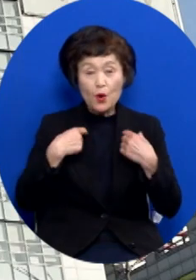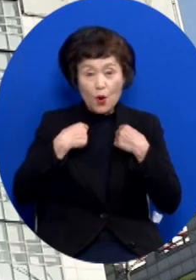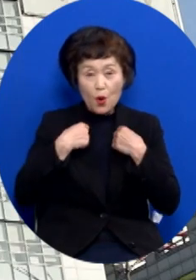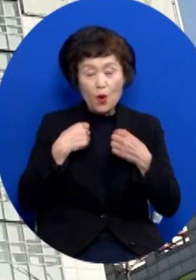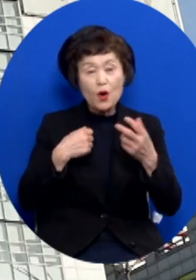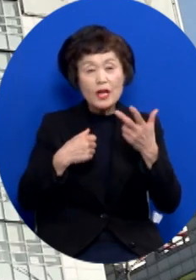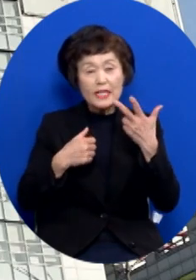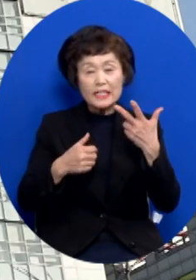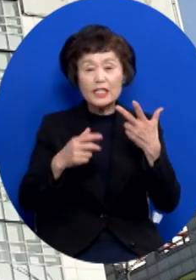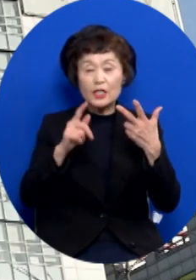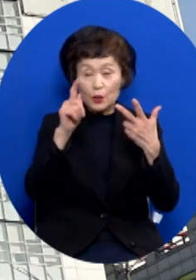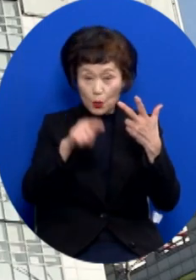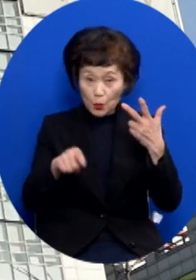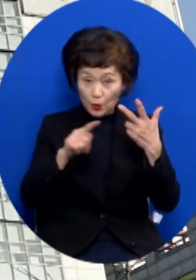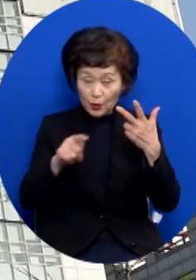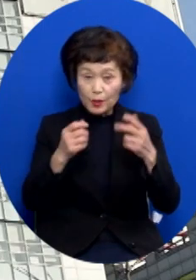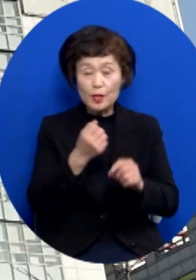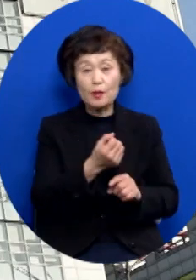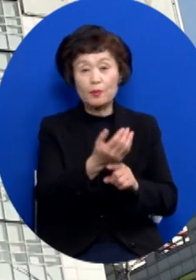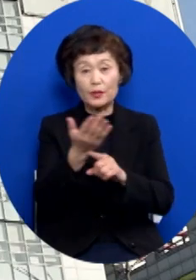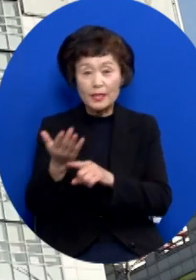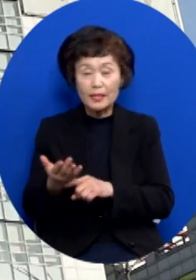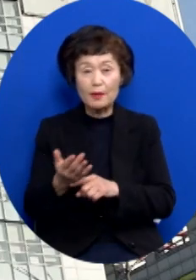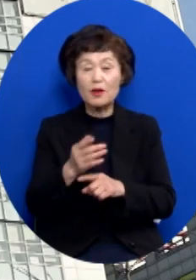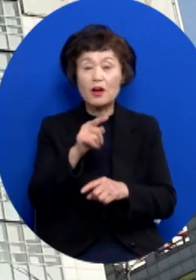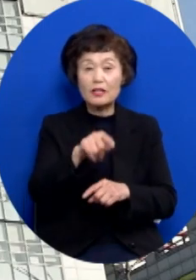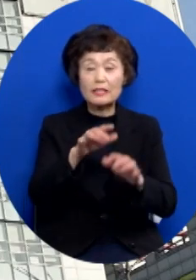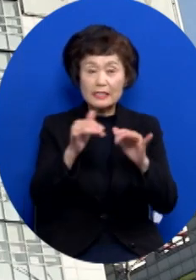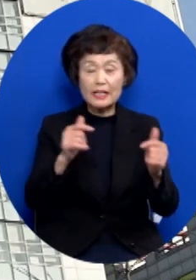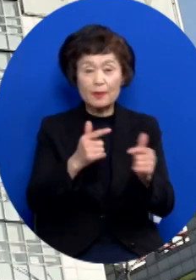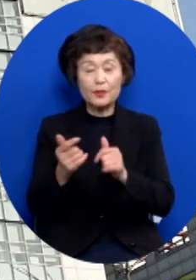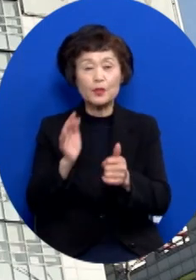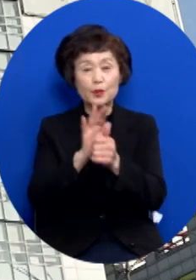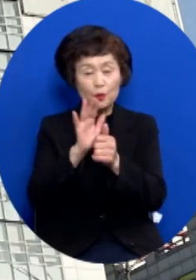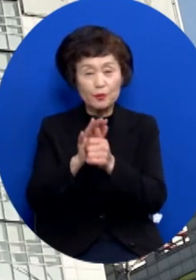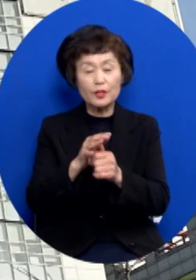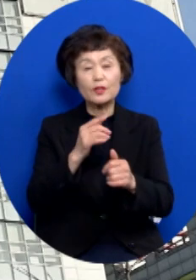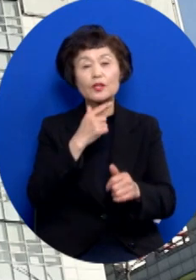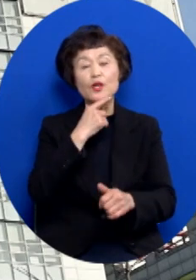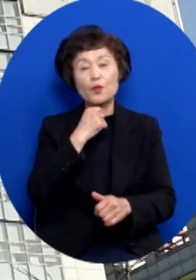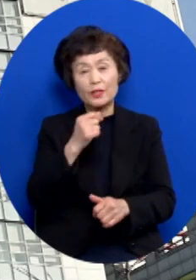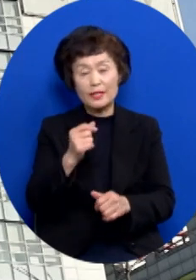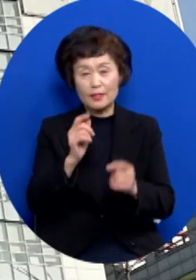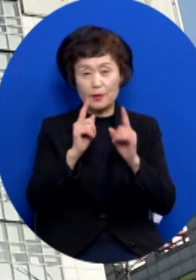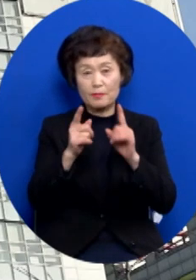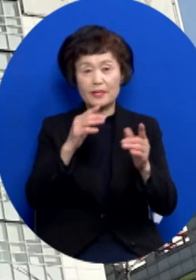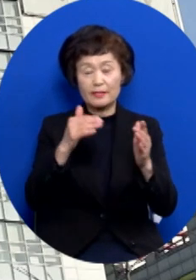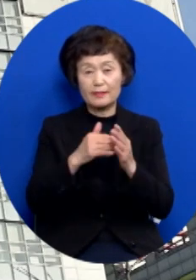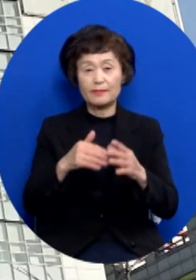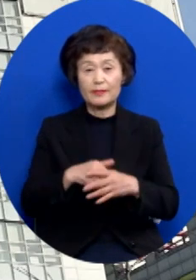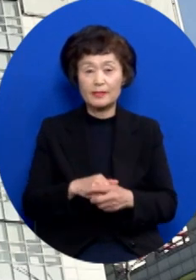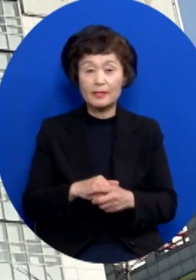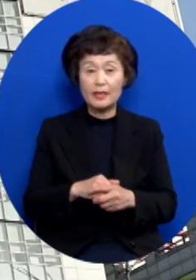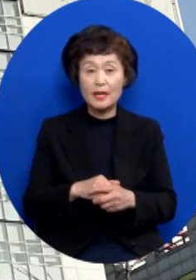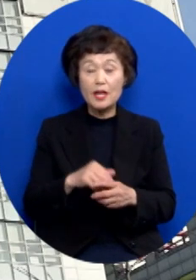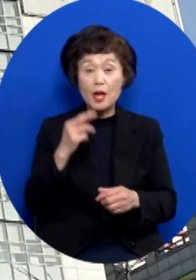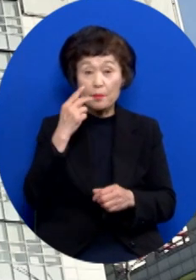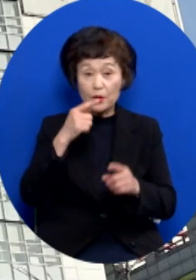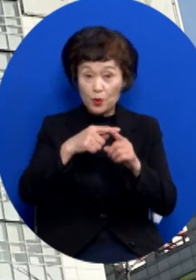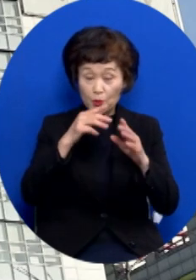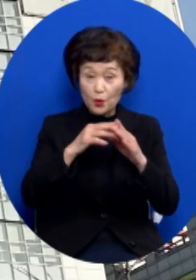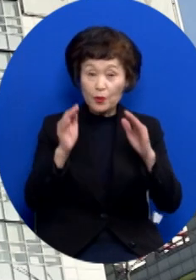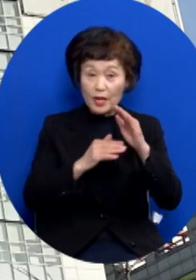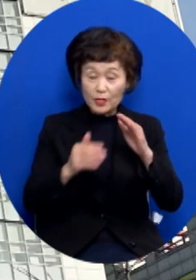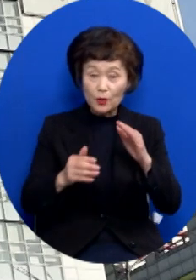보냈다며 전달된 물품이 지진 피해 복구를 돕는 데 도움이 되길 소망한다고 밝혔습니다. 미국 교회